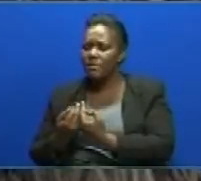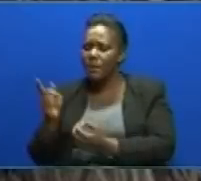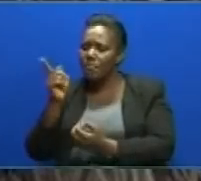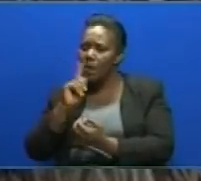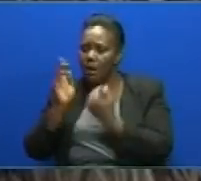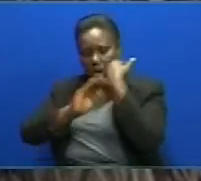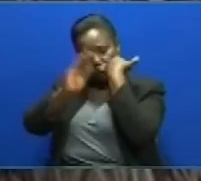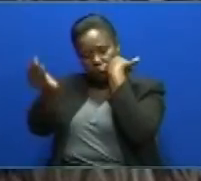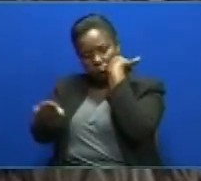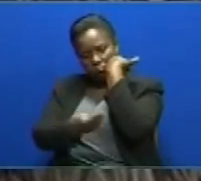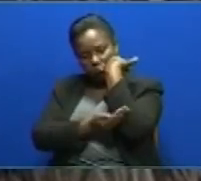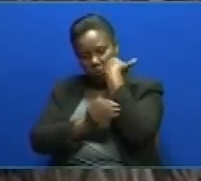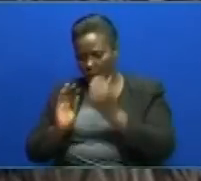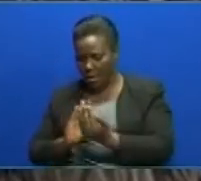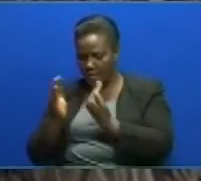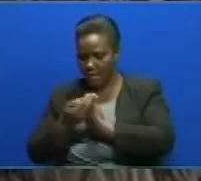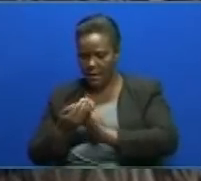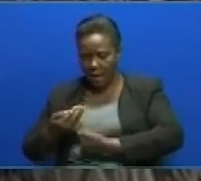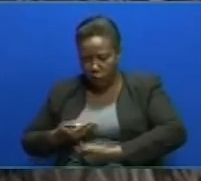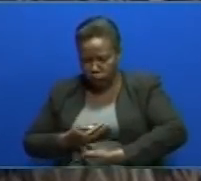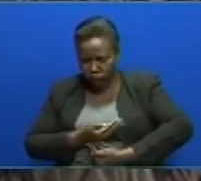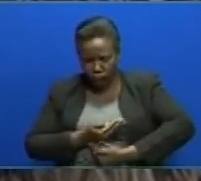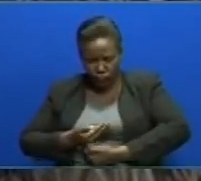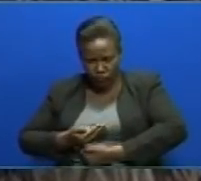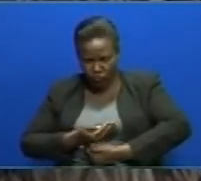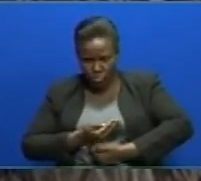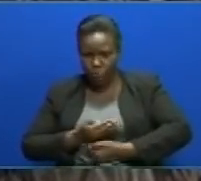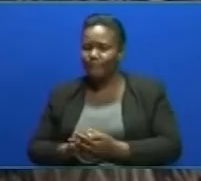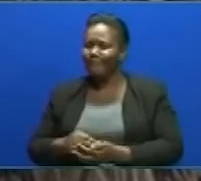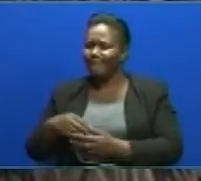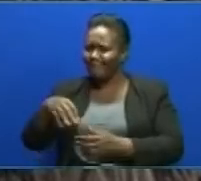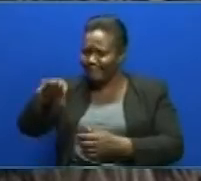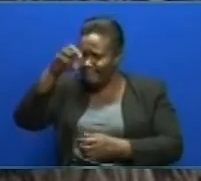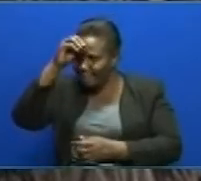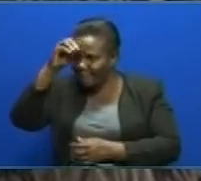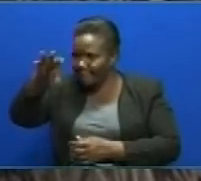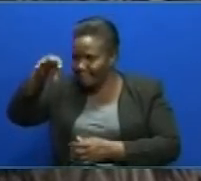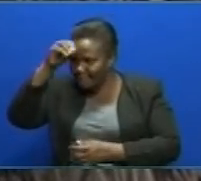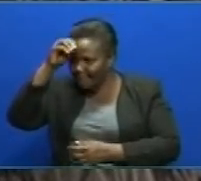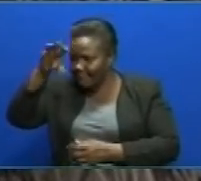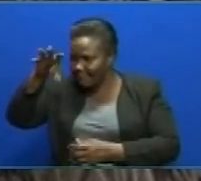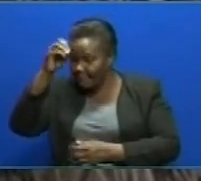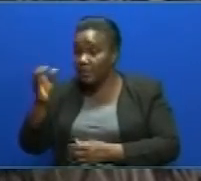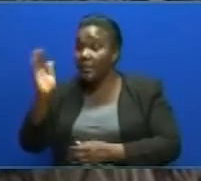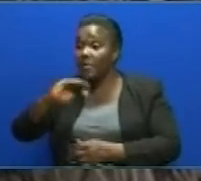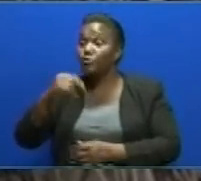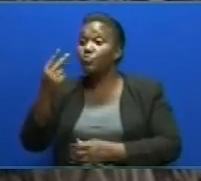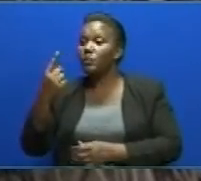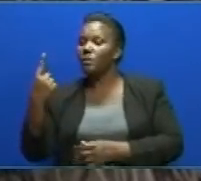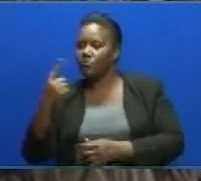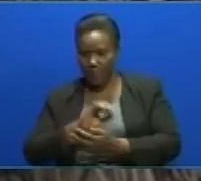Nikasoma, nikamaliza, nilikuwa mafunzo ya siku 21 kama sikosei. Baada ya pale